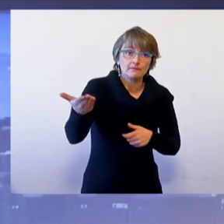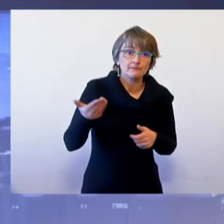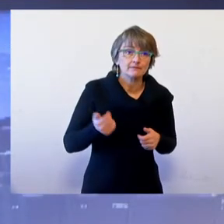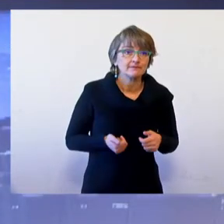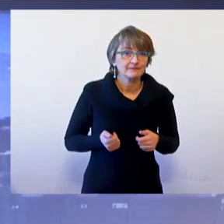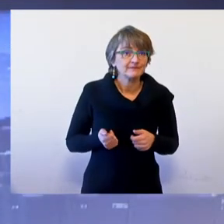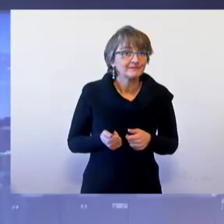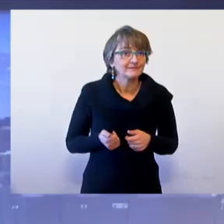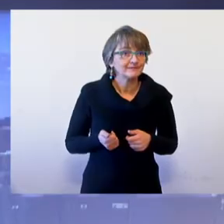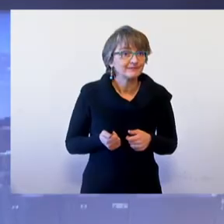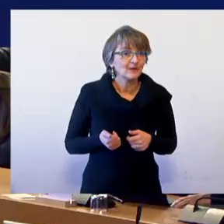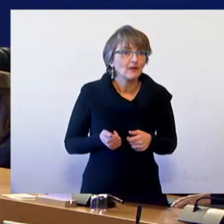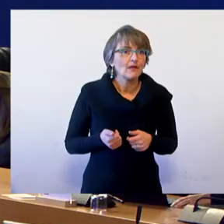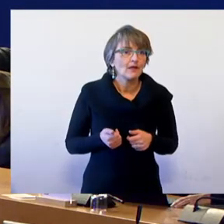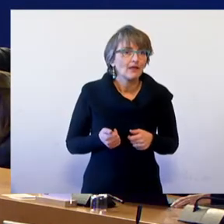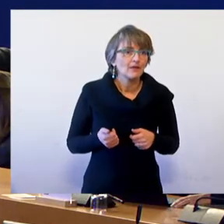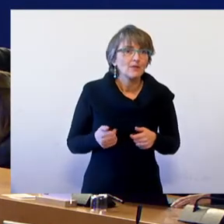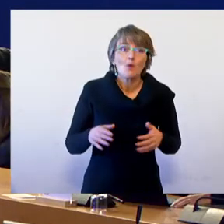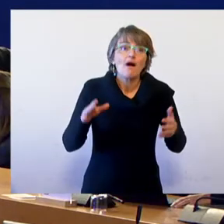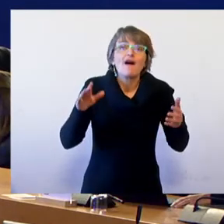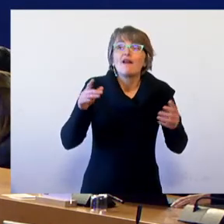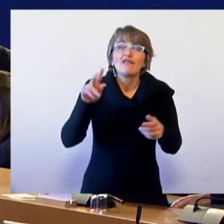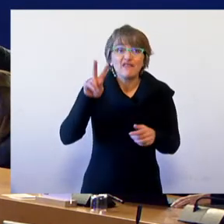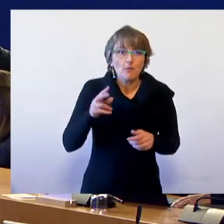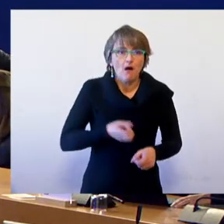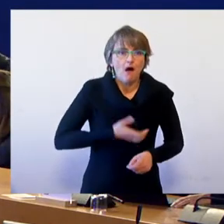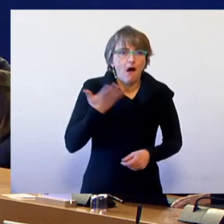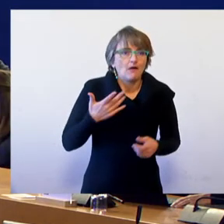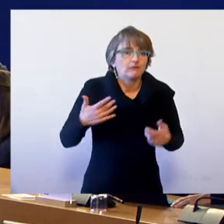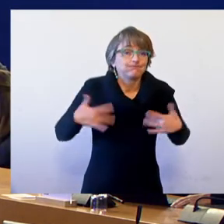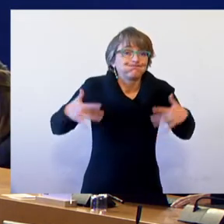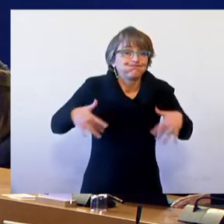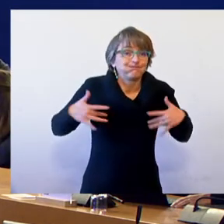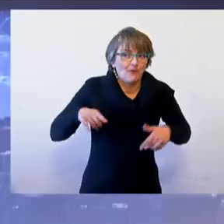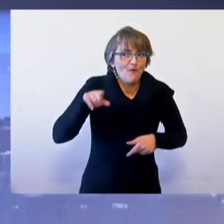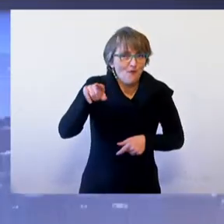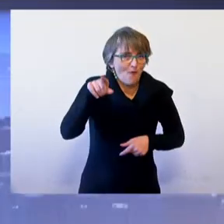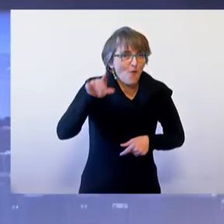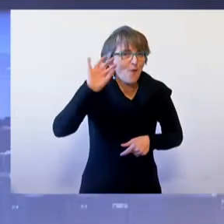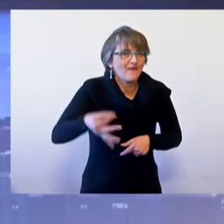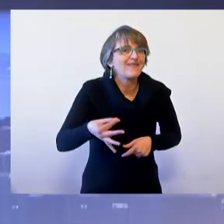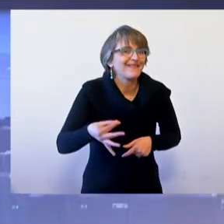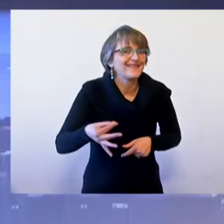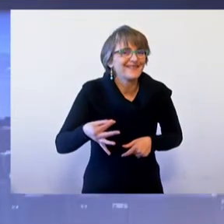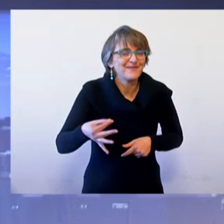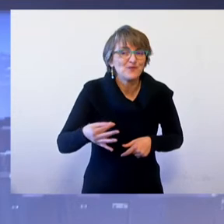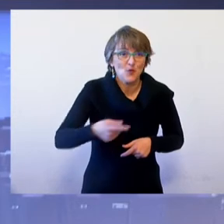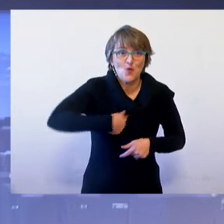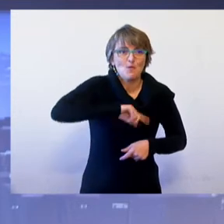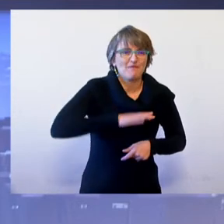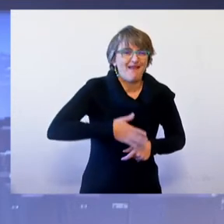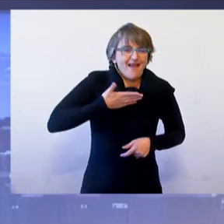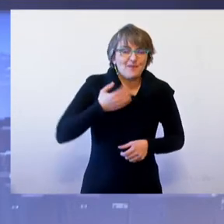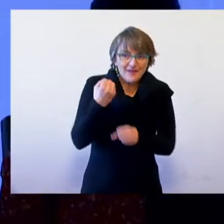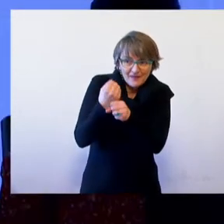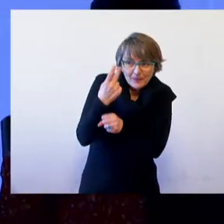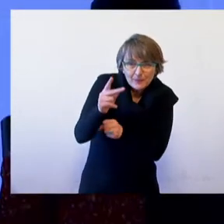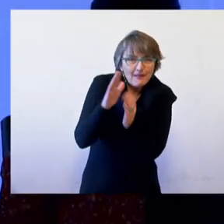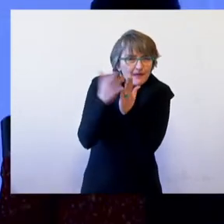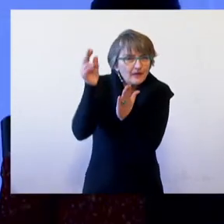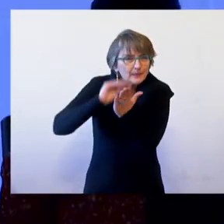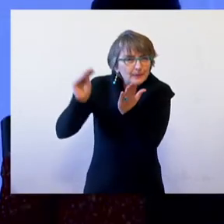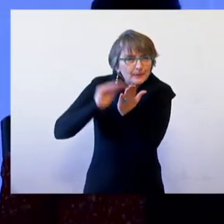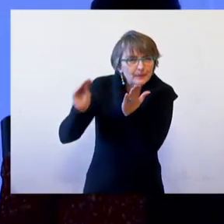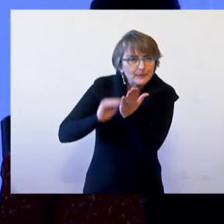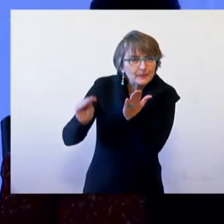chose pour laquelle on n'est pas collègue, parce que moi, je ne suis pas un artiste, et vous, par contre, on a plaisir à découvrir votre travail, à lire les ouvrages que